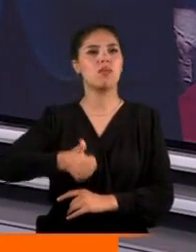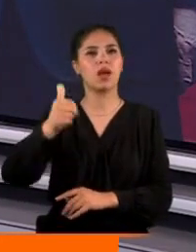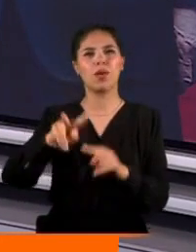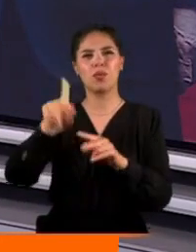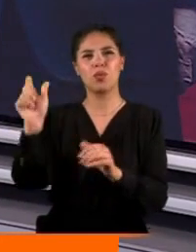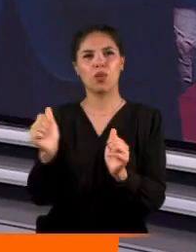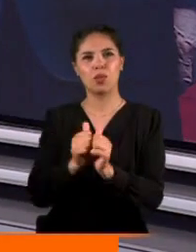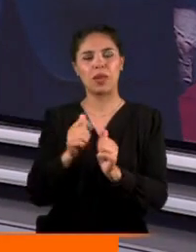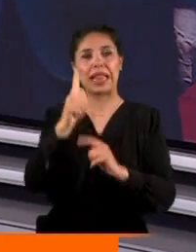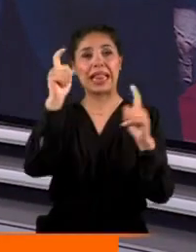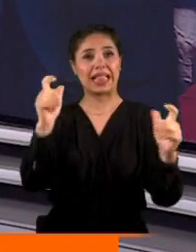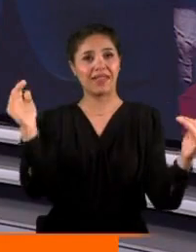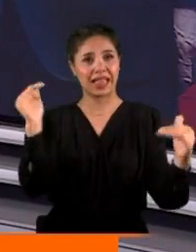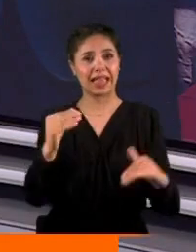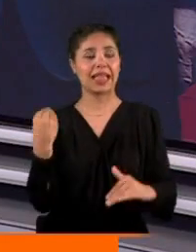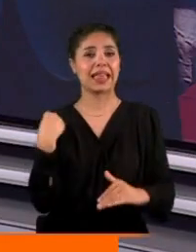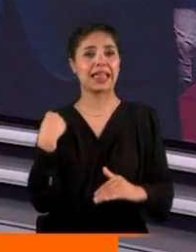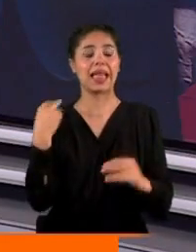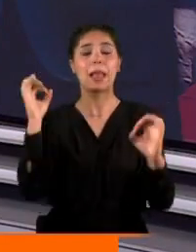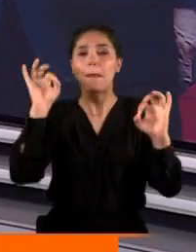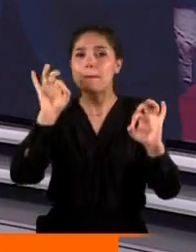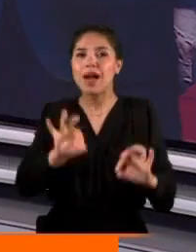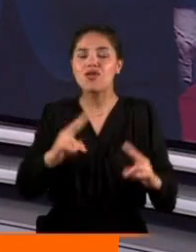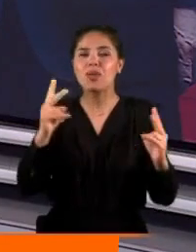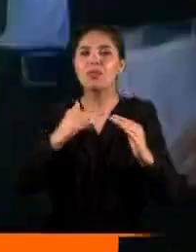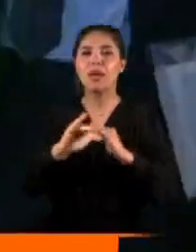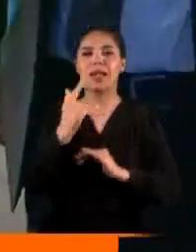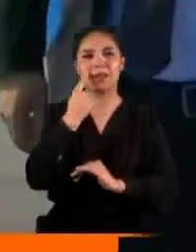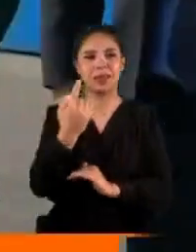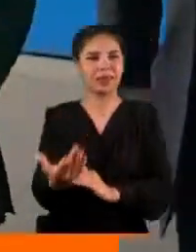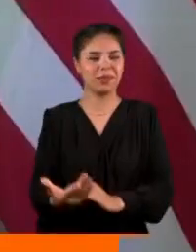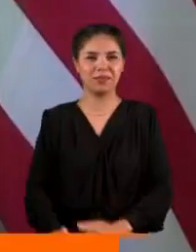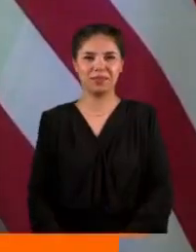İşte Litvanya'dan gelen yeni başlangıç mesajları.